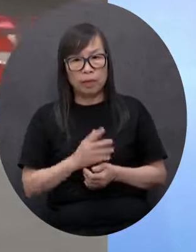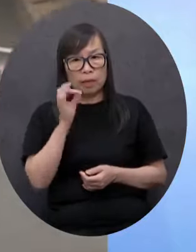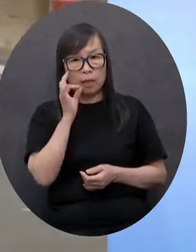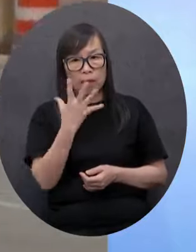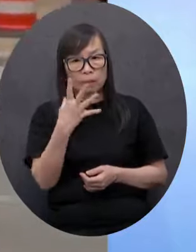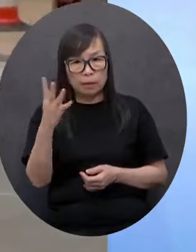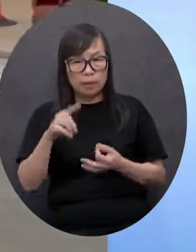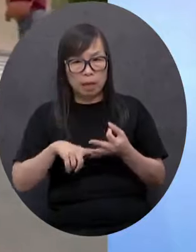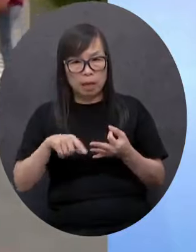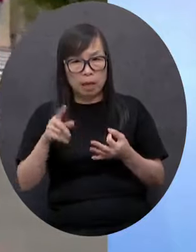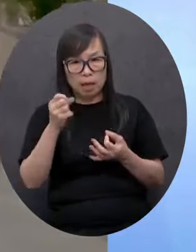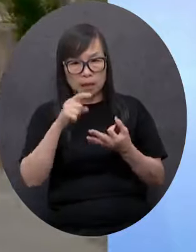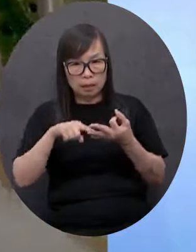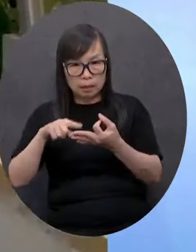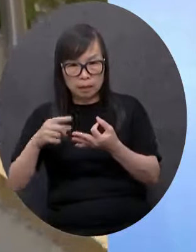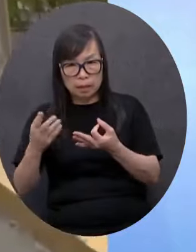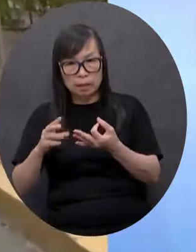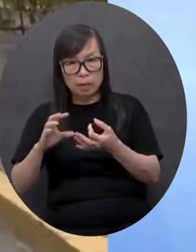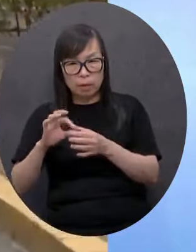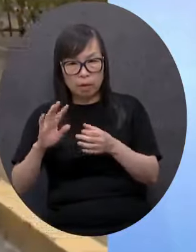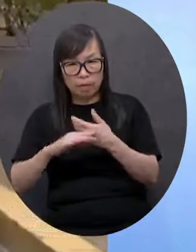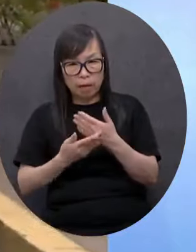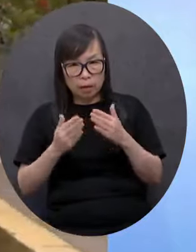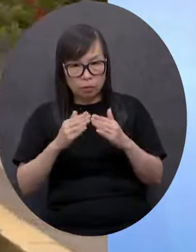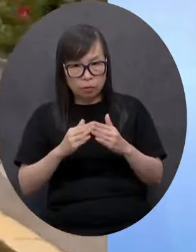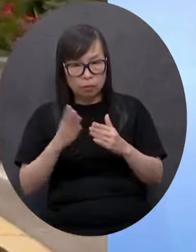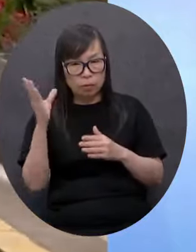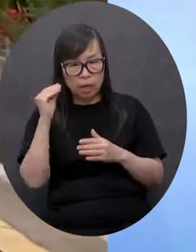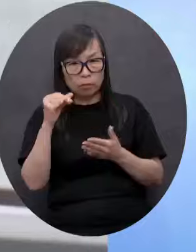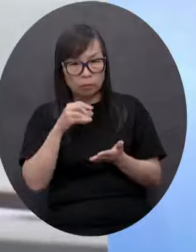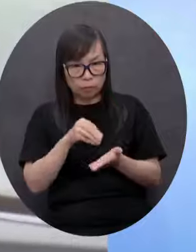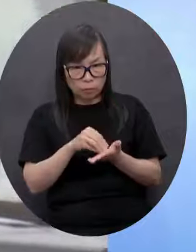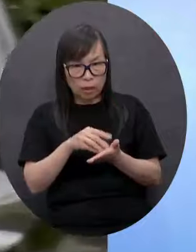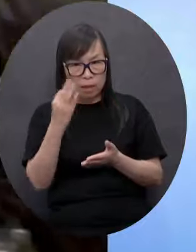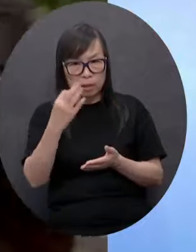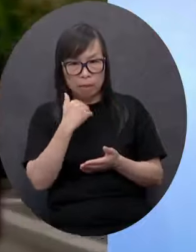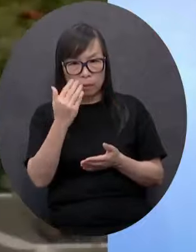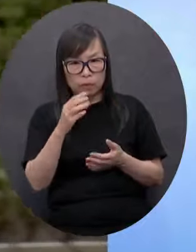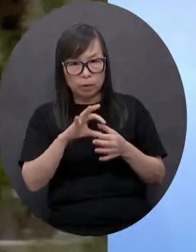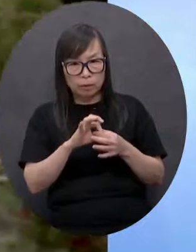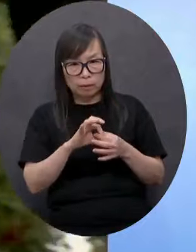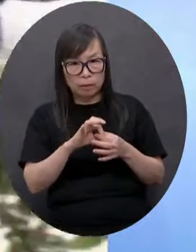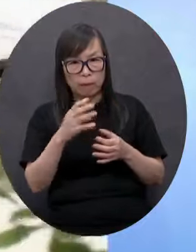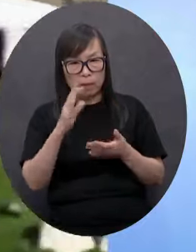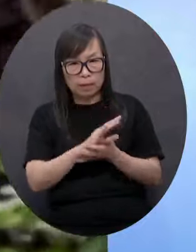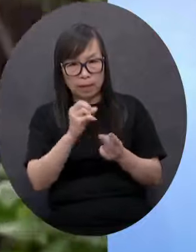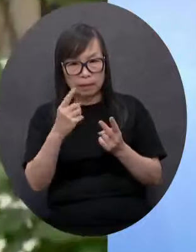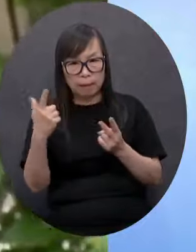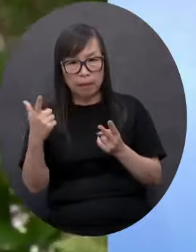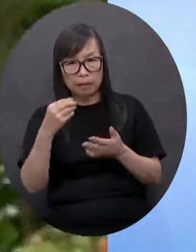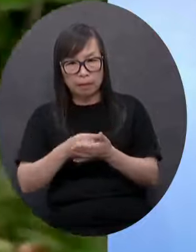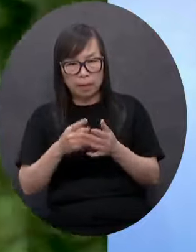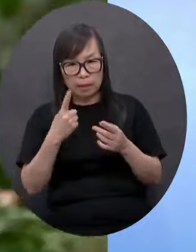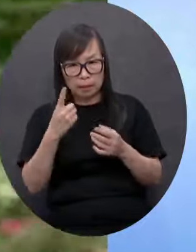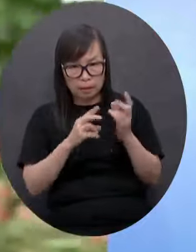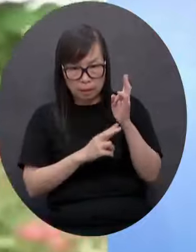54岁的亨特在特拉华州威尔明顿联邦法院听裁决，3项控罪都涉及他在2018年购买